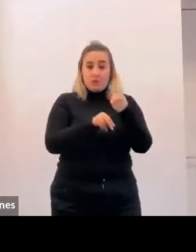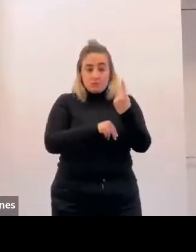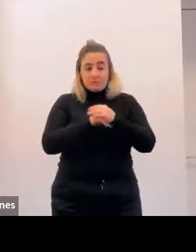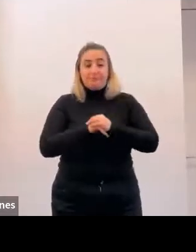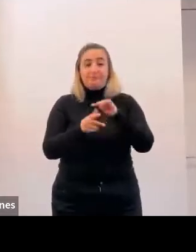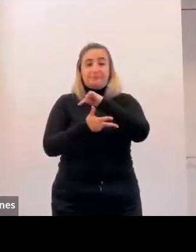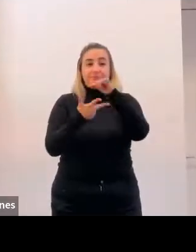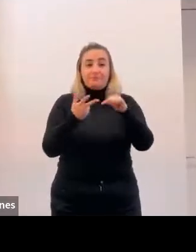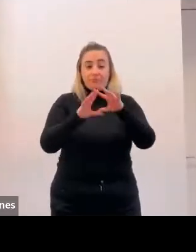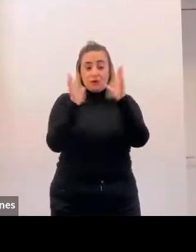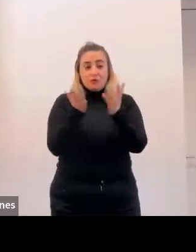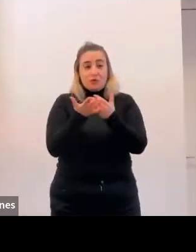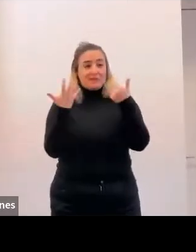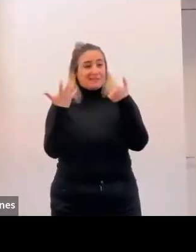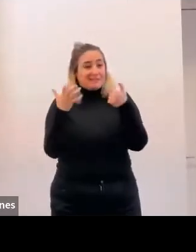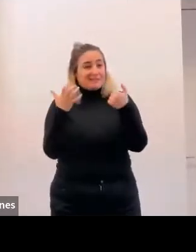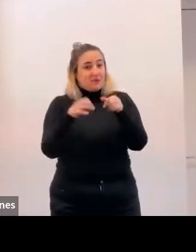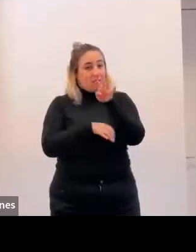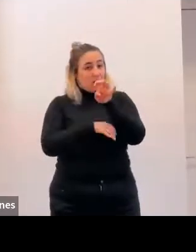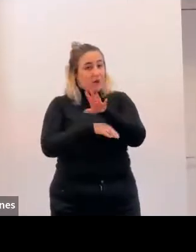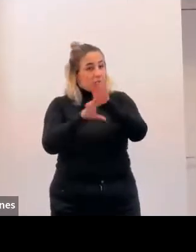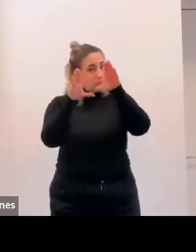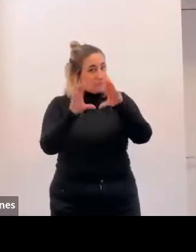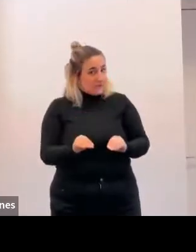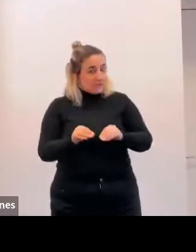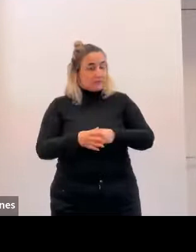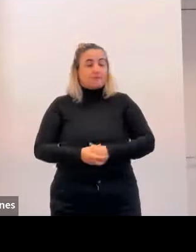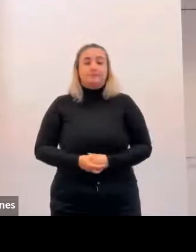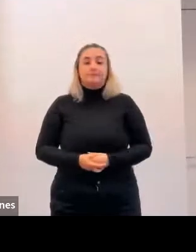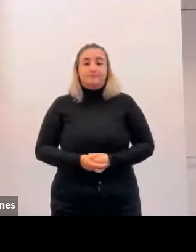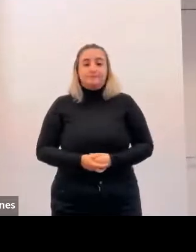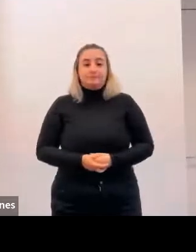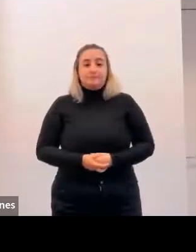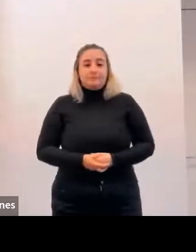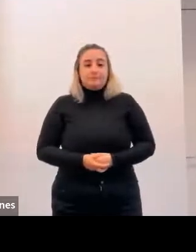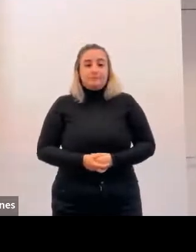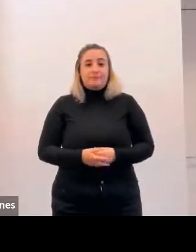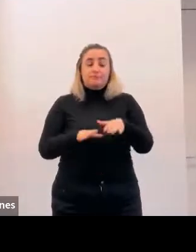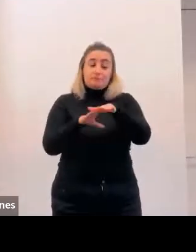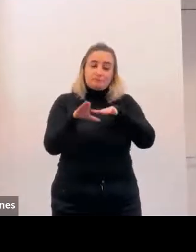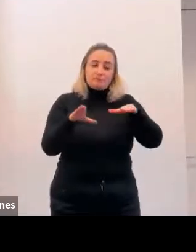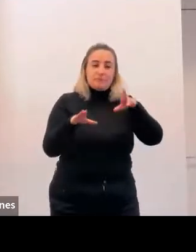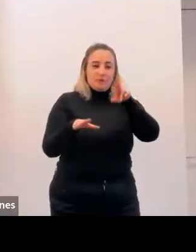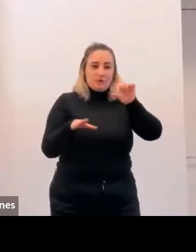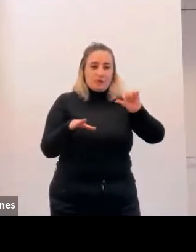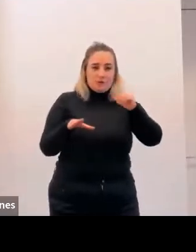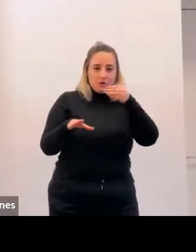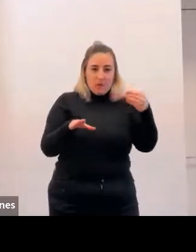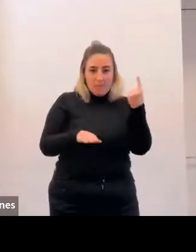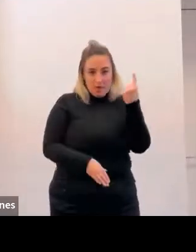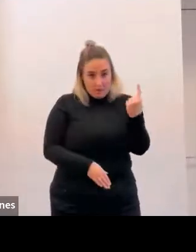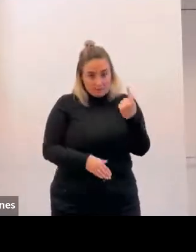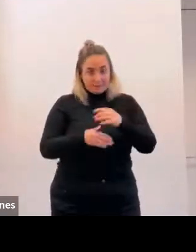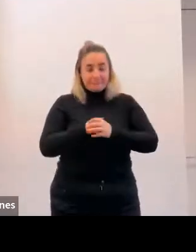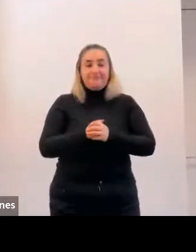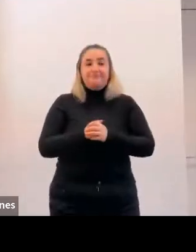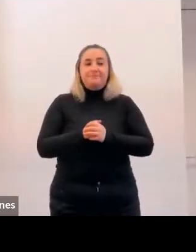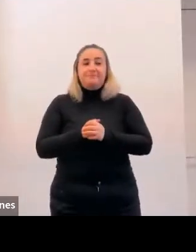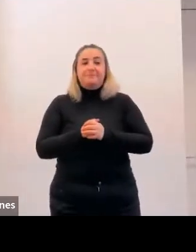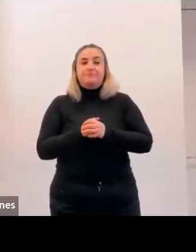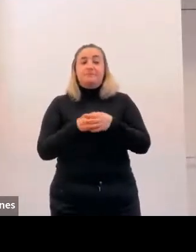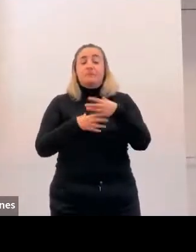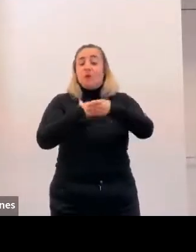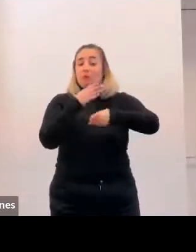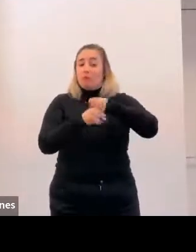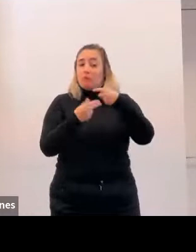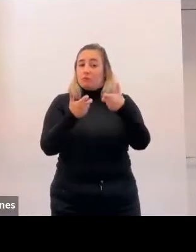de 640 places, plus un RAM, et, ou encore, par exemple, de permettre des